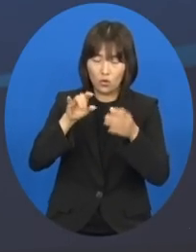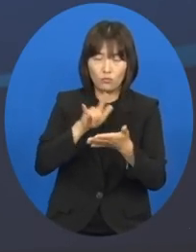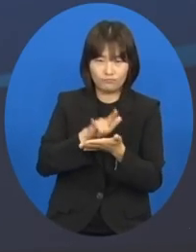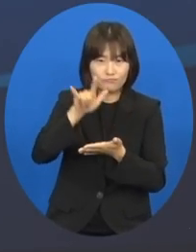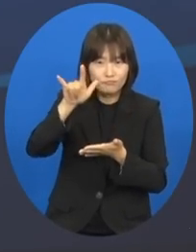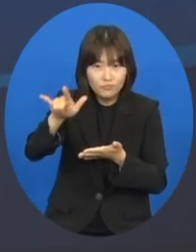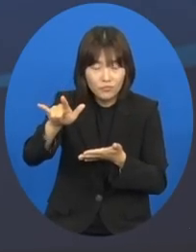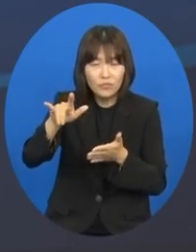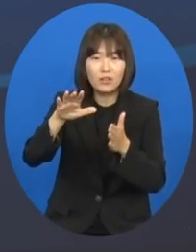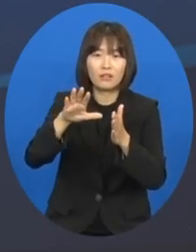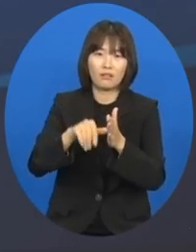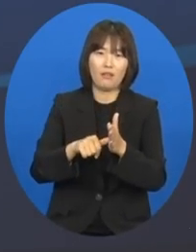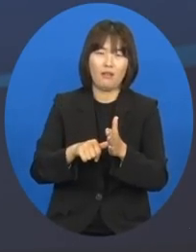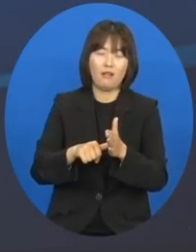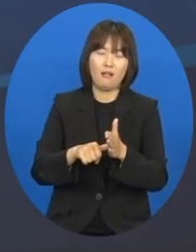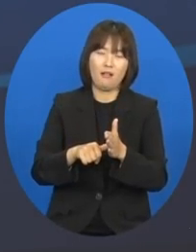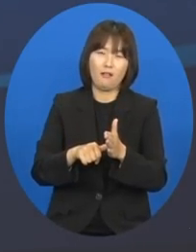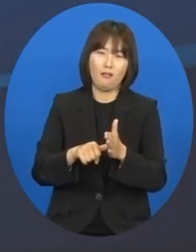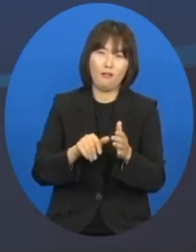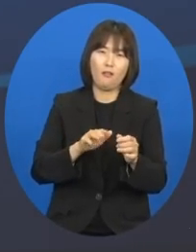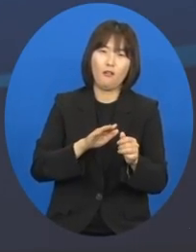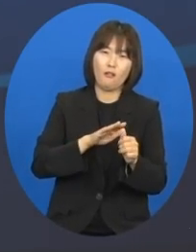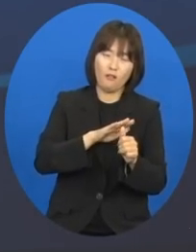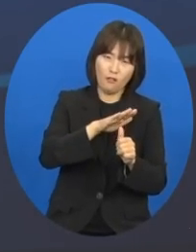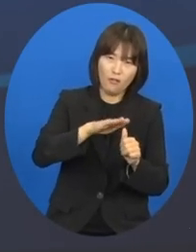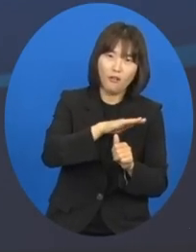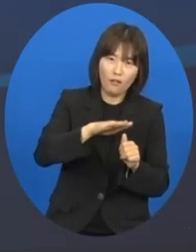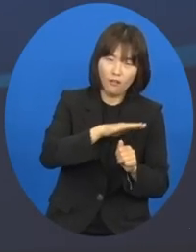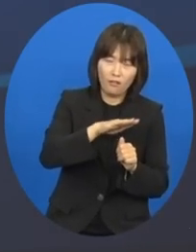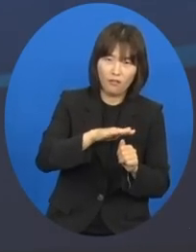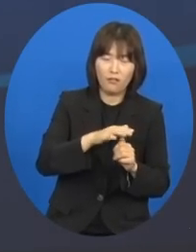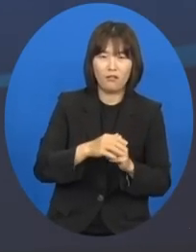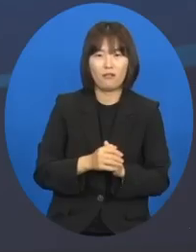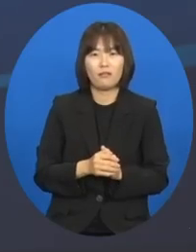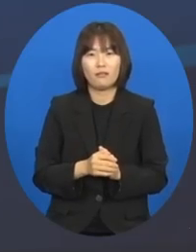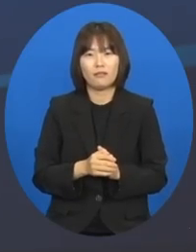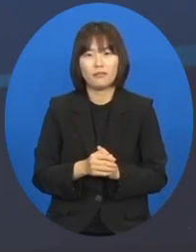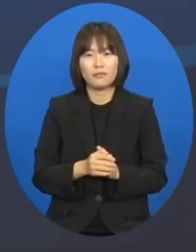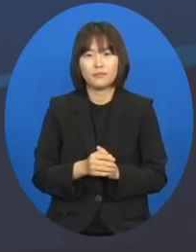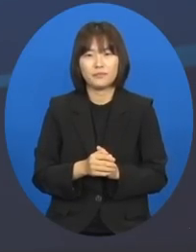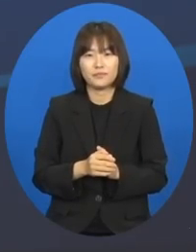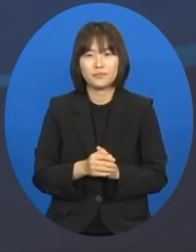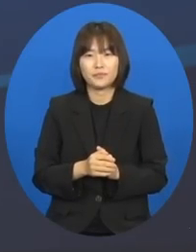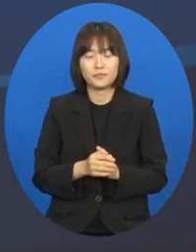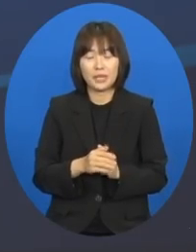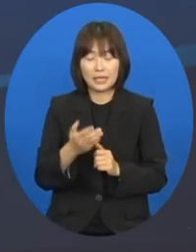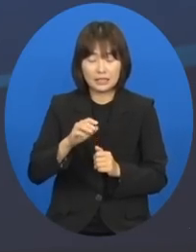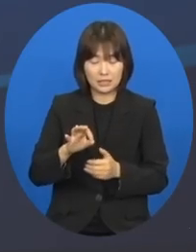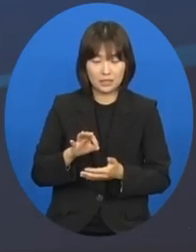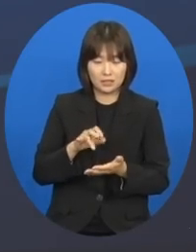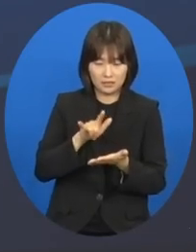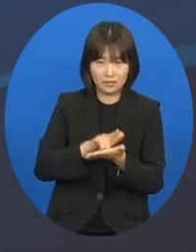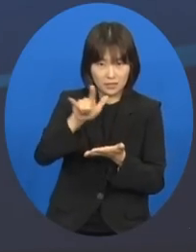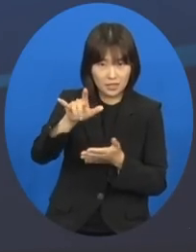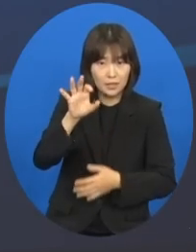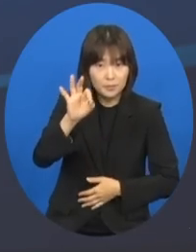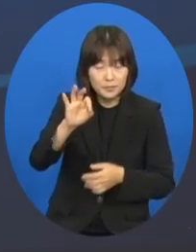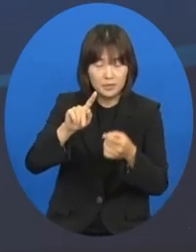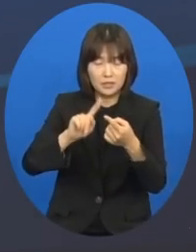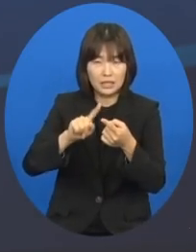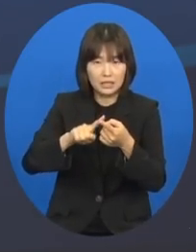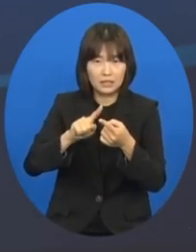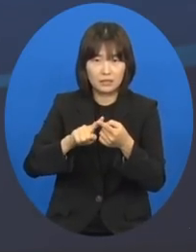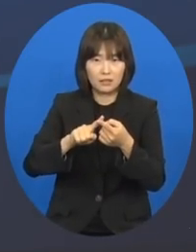저희 집은 부모가 다 대주지 않고 본인이 절반을 부담하거든요 그러니까 뭐 열심히 용돈도